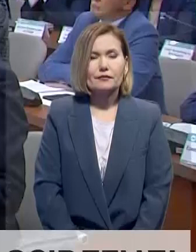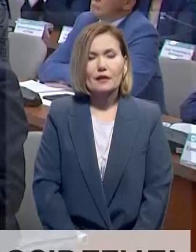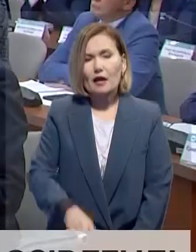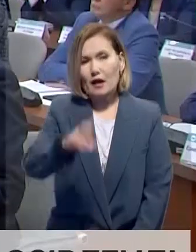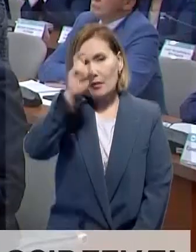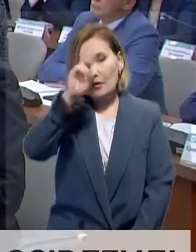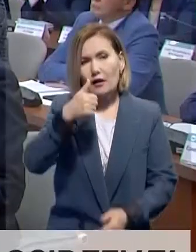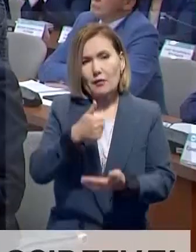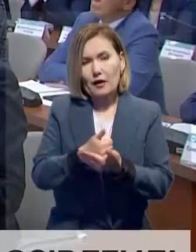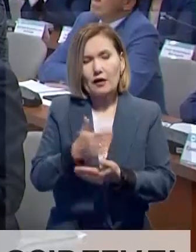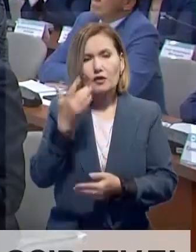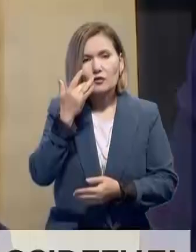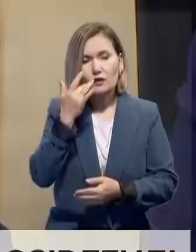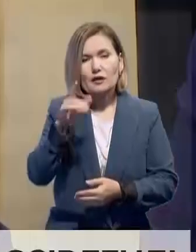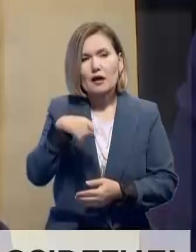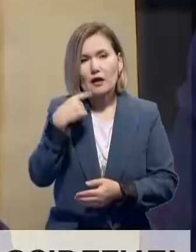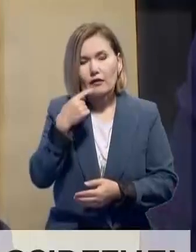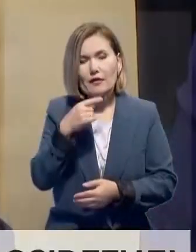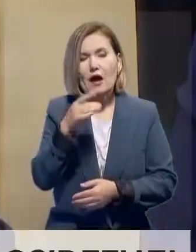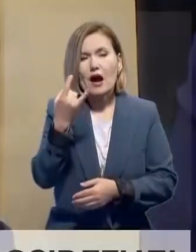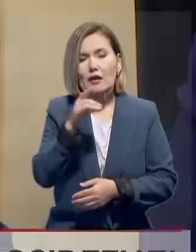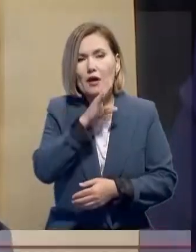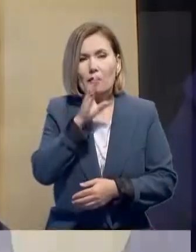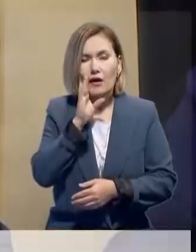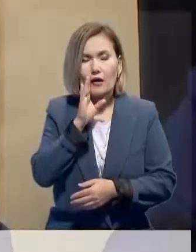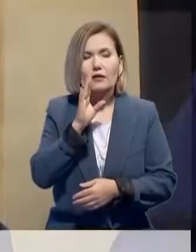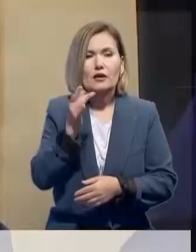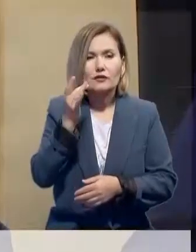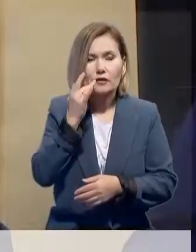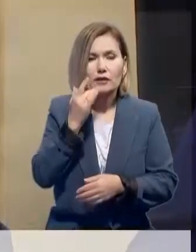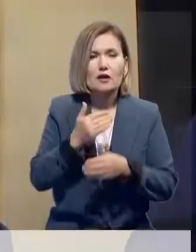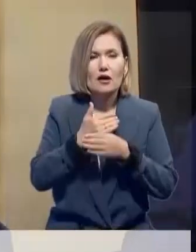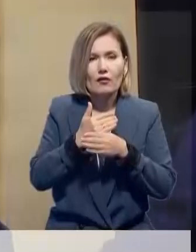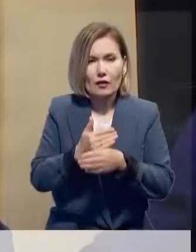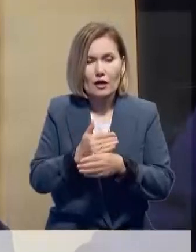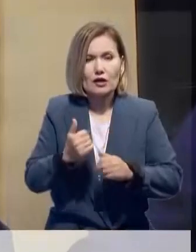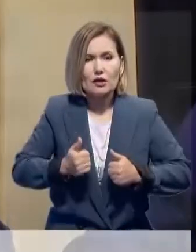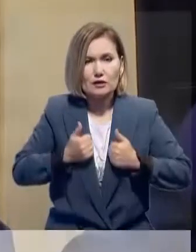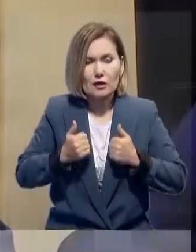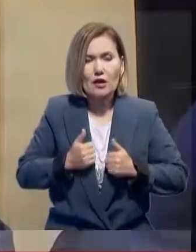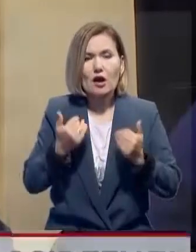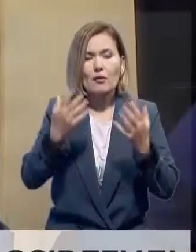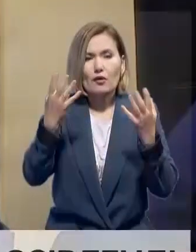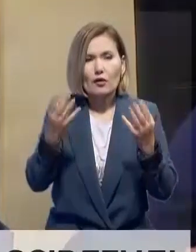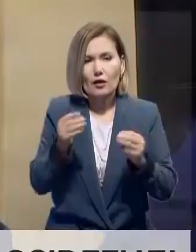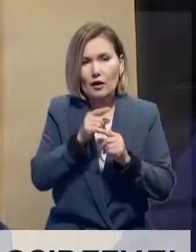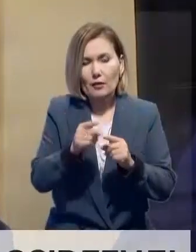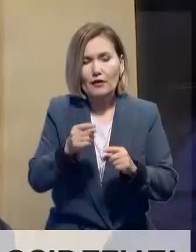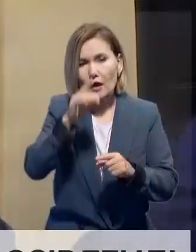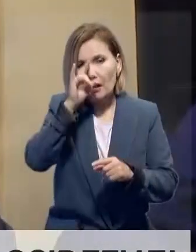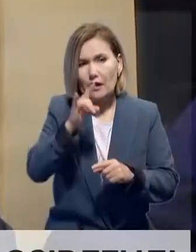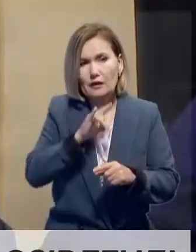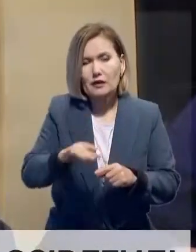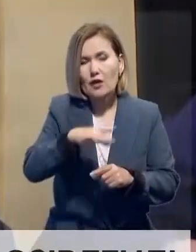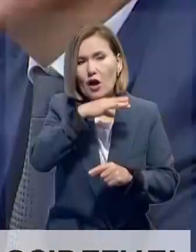Мемлекет басшысы да әрдайым ана мен бала мәселесін жіті бақылауда ұстап отырғанын өздеріңіз білесіздер. Бүгінгі дейін елімізде